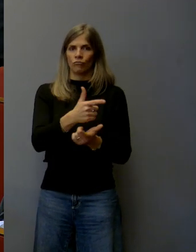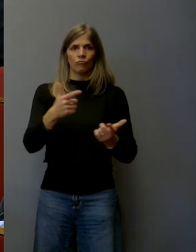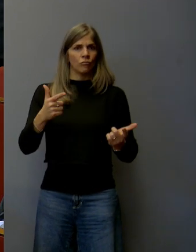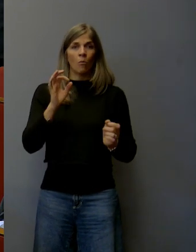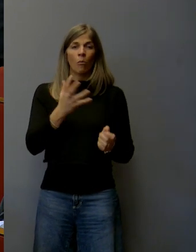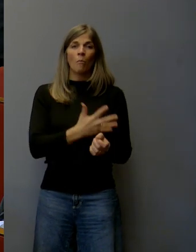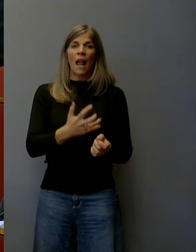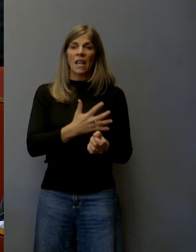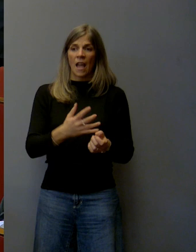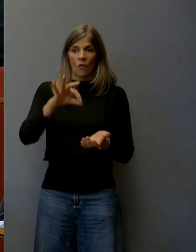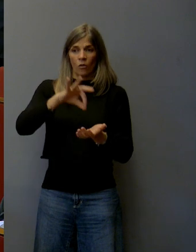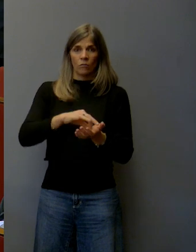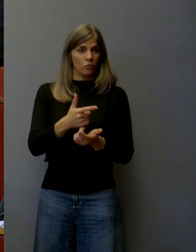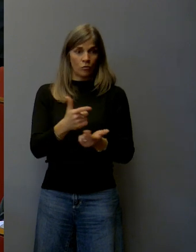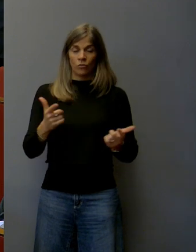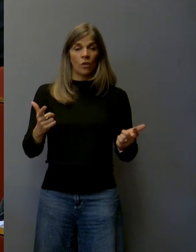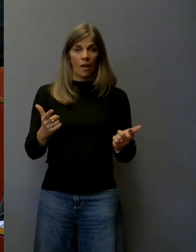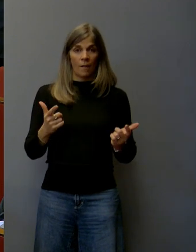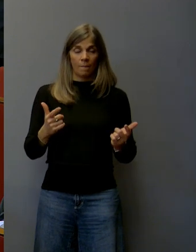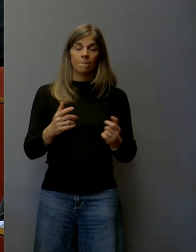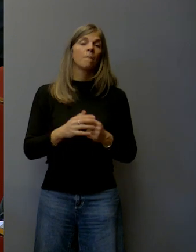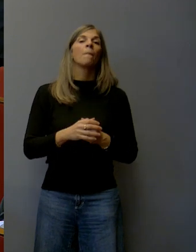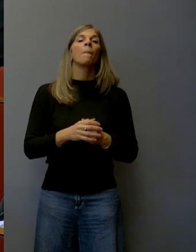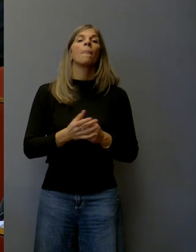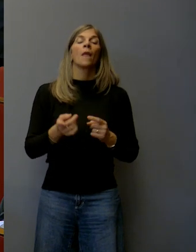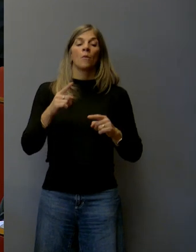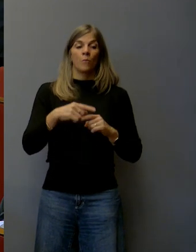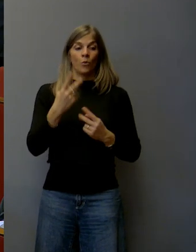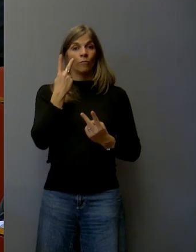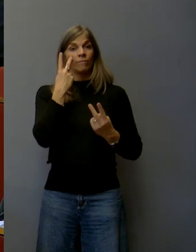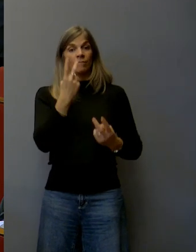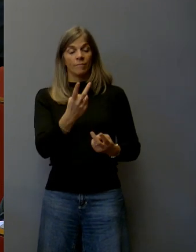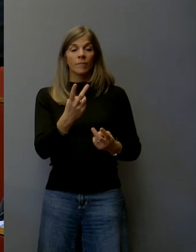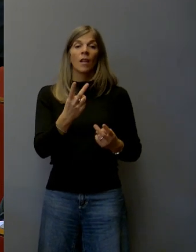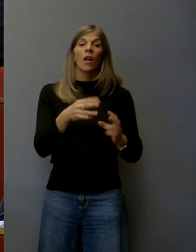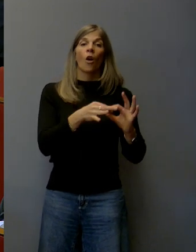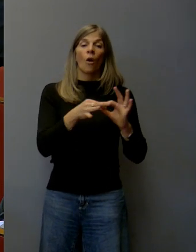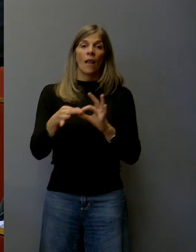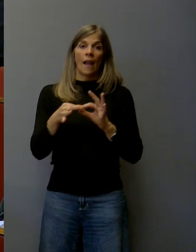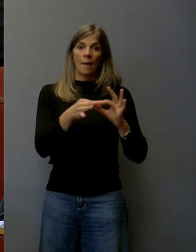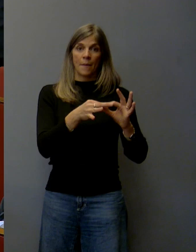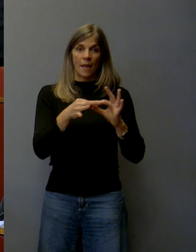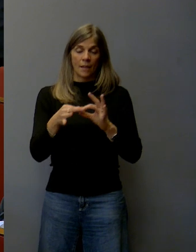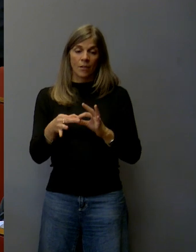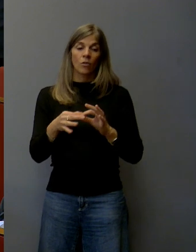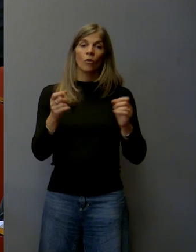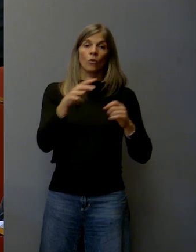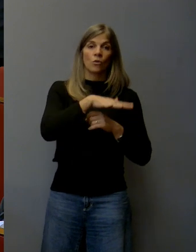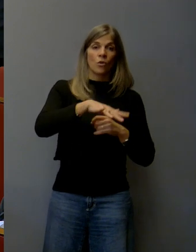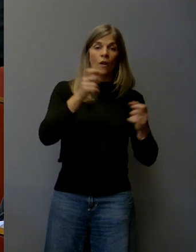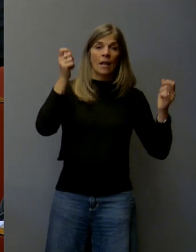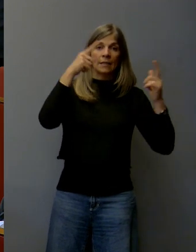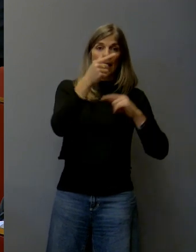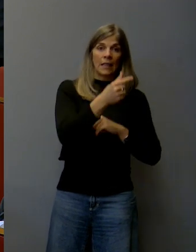Ok rilevato che il collegamento come vi ho detto tra San Teodoro